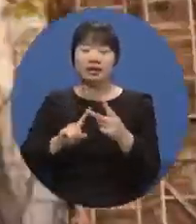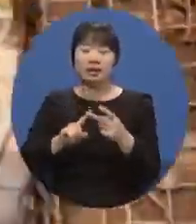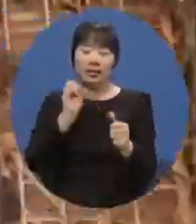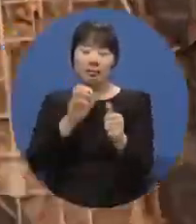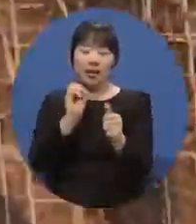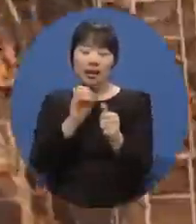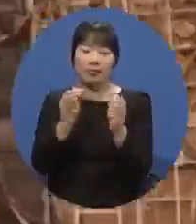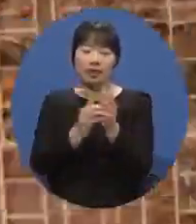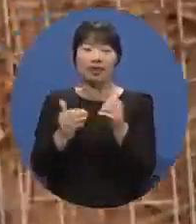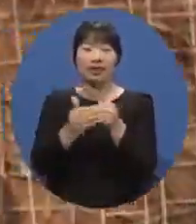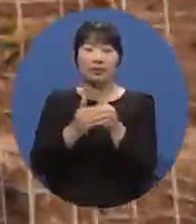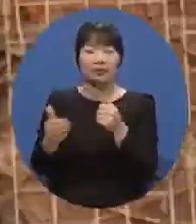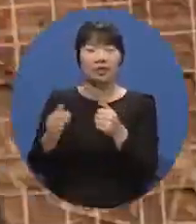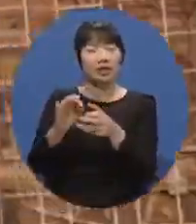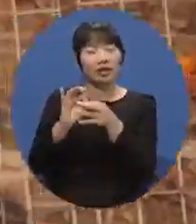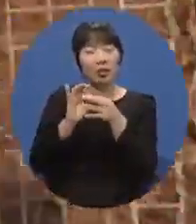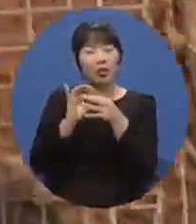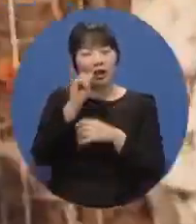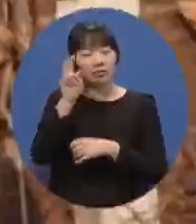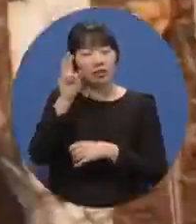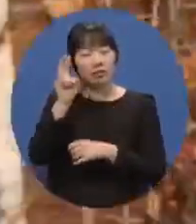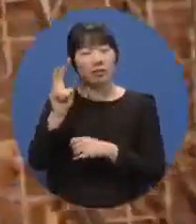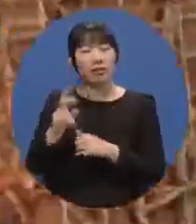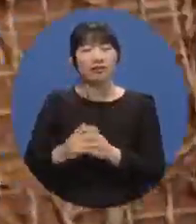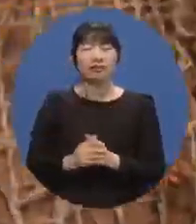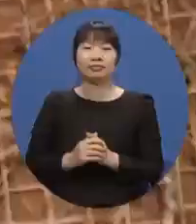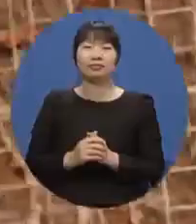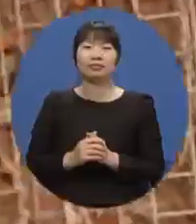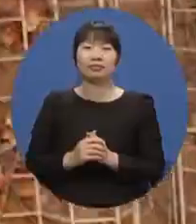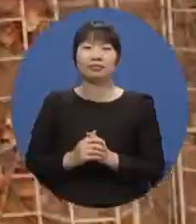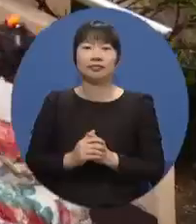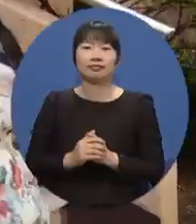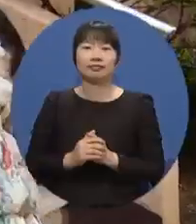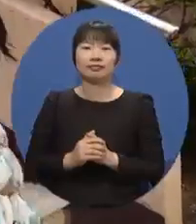했기 때문에 그 영향도 좀 있지 않나 싶어요.